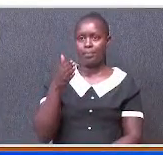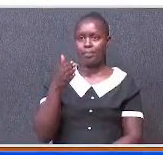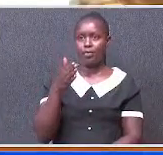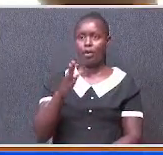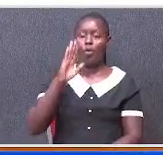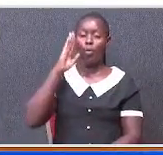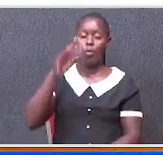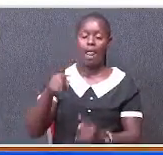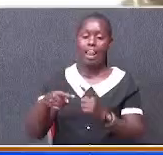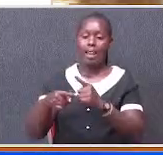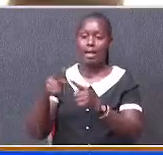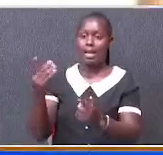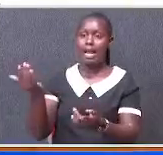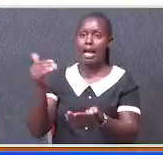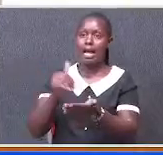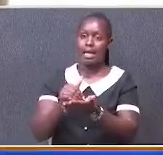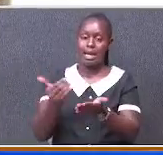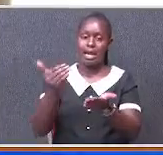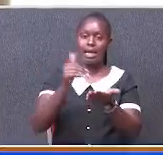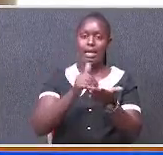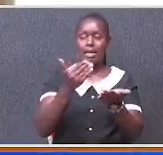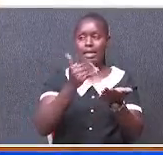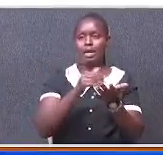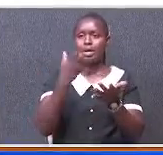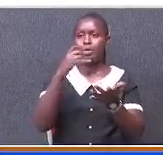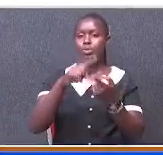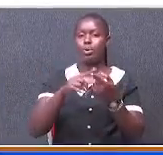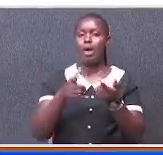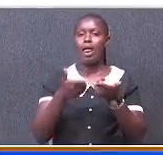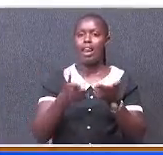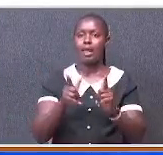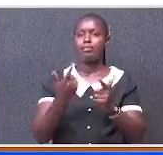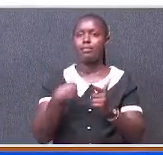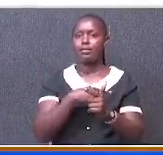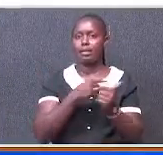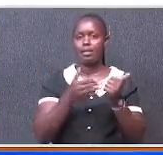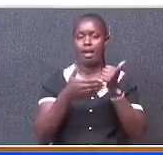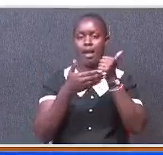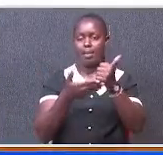tena, ataua tena, ataua tena. Kwa hivyo tusaidie hawa majama.